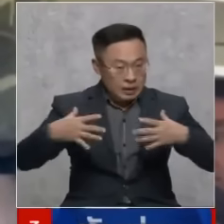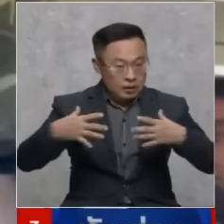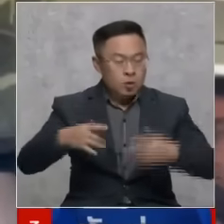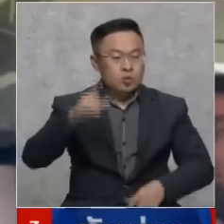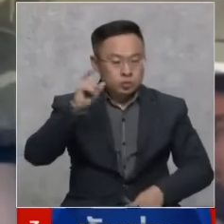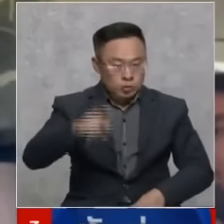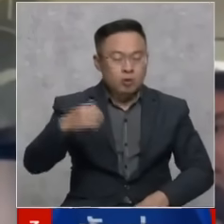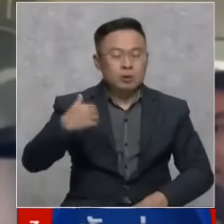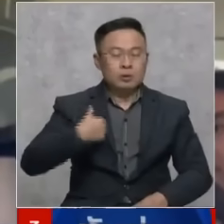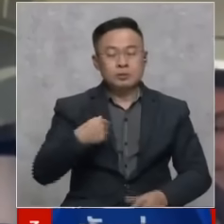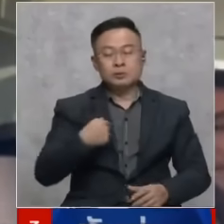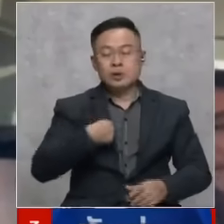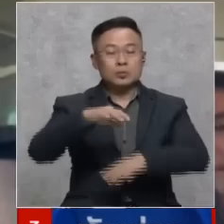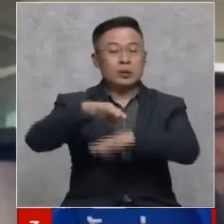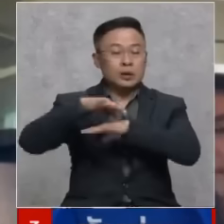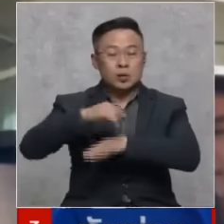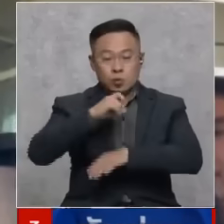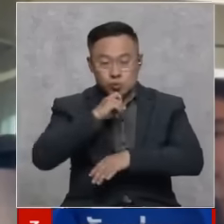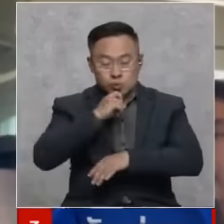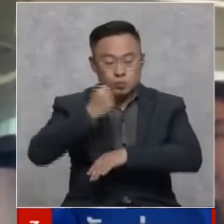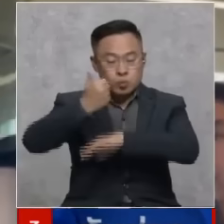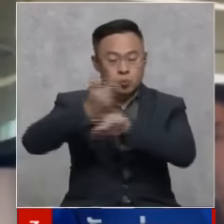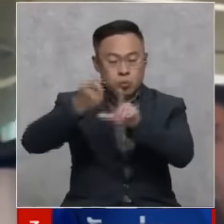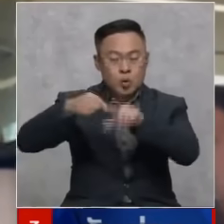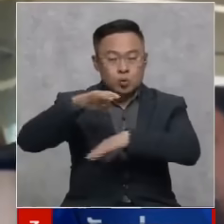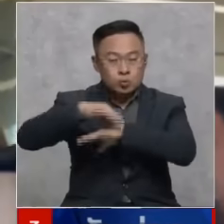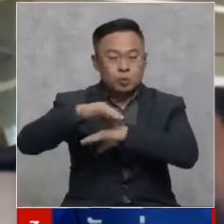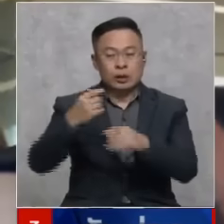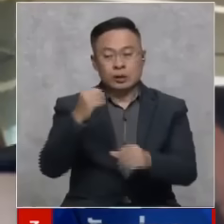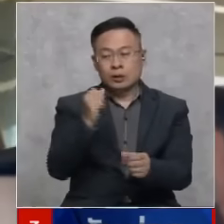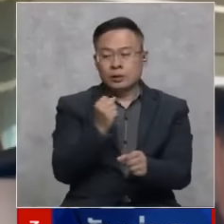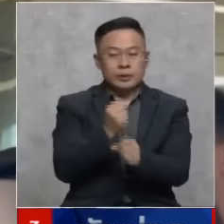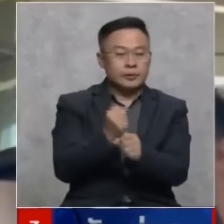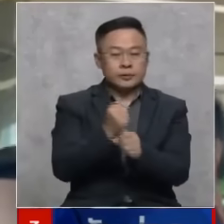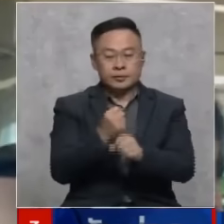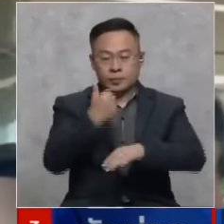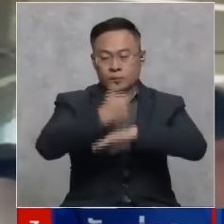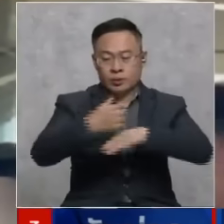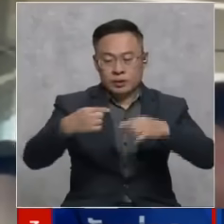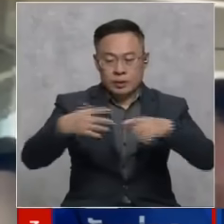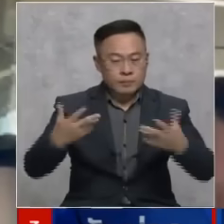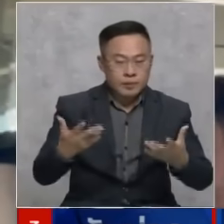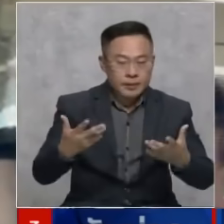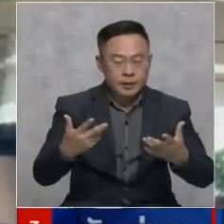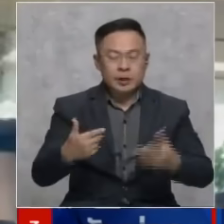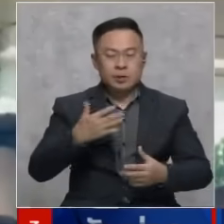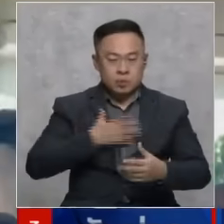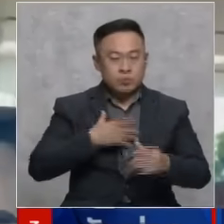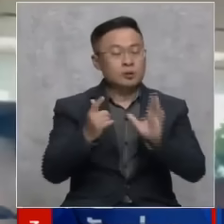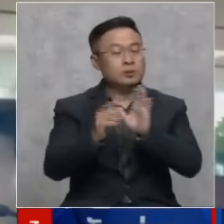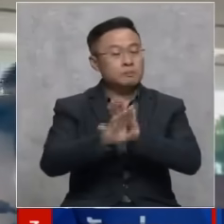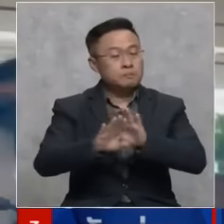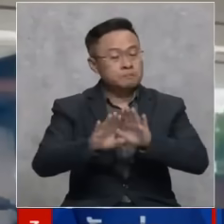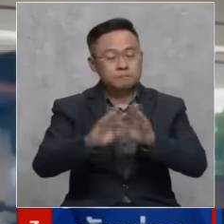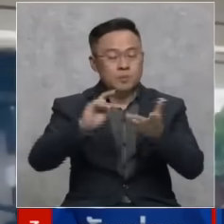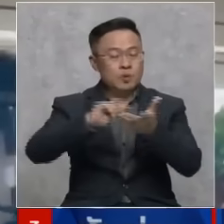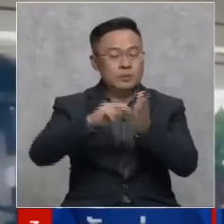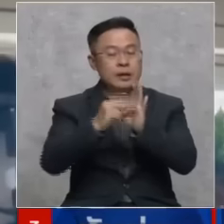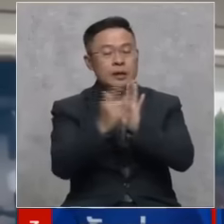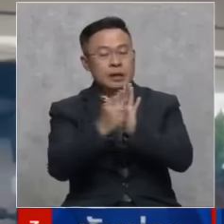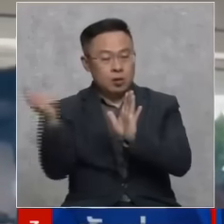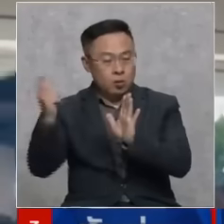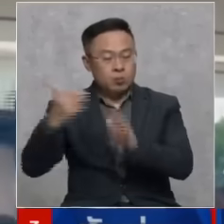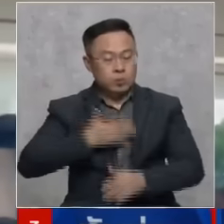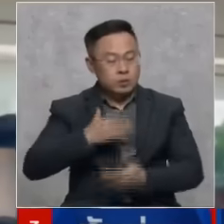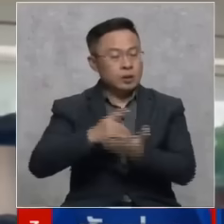าออกแล้วที่บอกว่าเป็นเหลี่ยมเป็นเล่เหลี่ยมทางการเมืองเพื่อรักษาอำนาจไม่ต่างจากรัฐบาลชุดก่อนเนี่ยคุณพิธาปฏิเสธเลยนะ